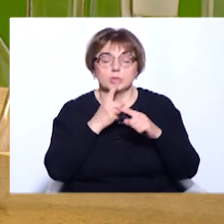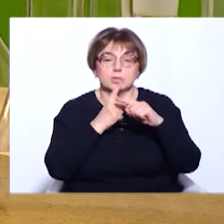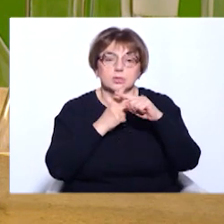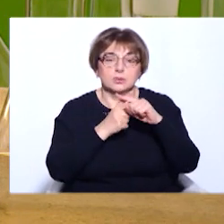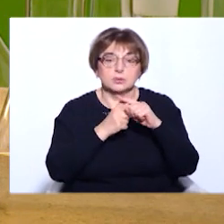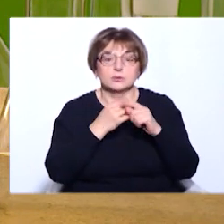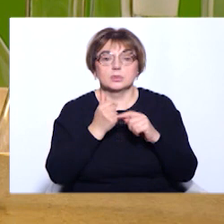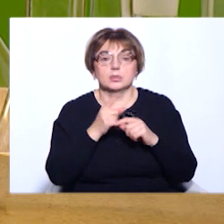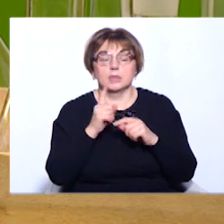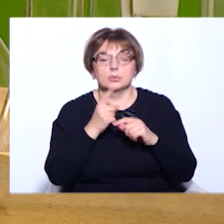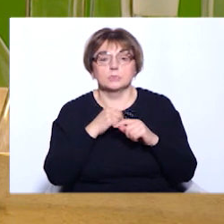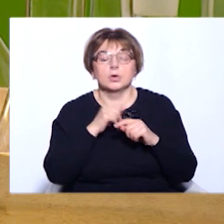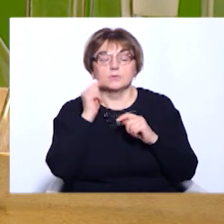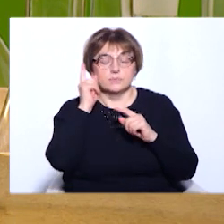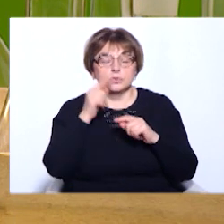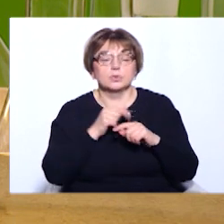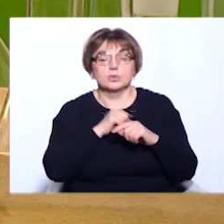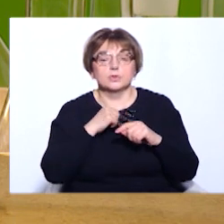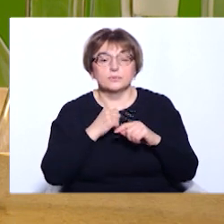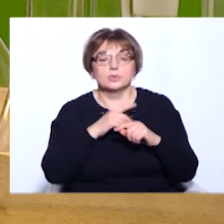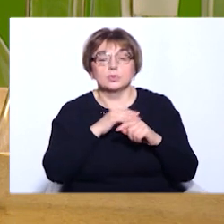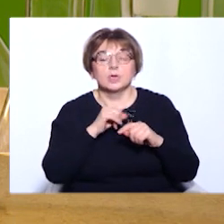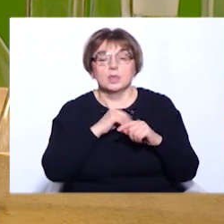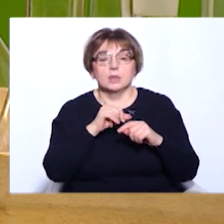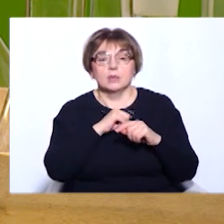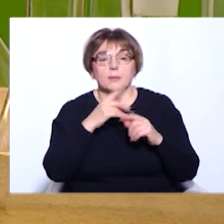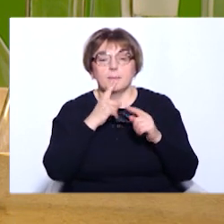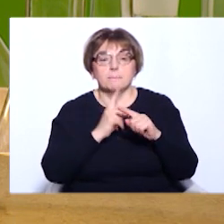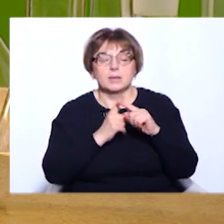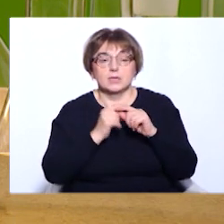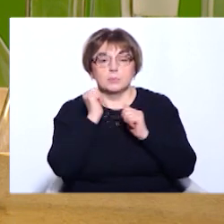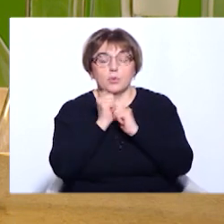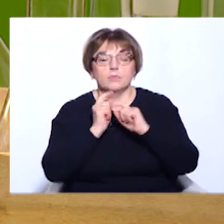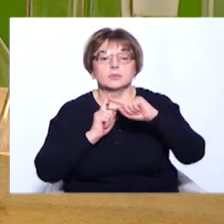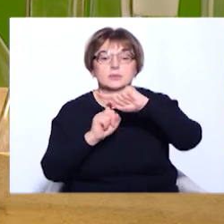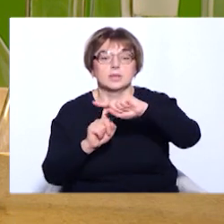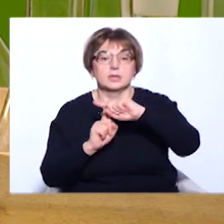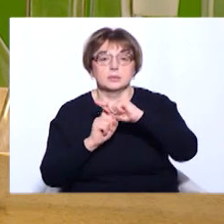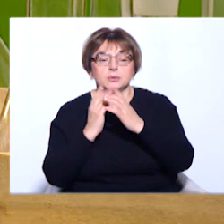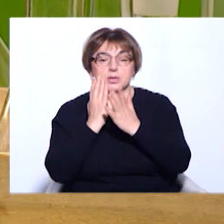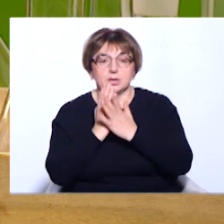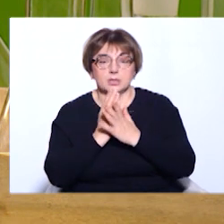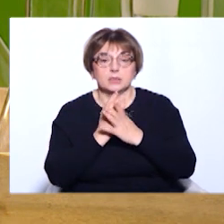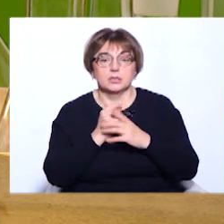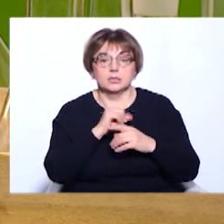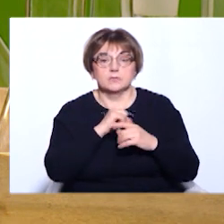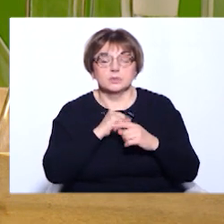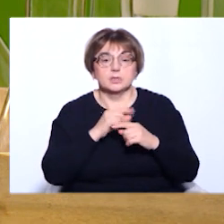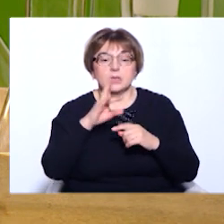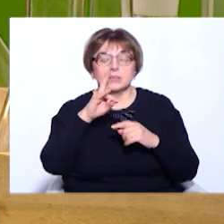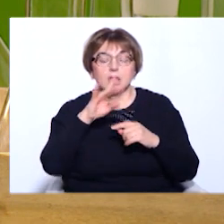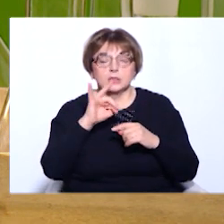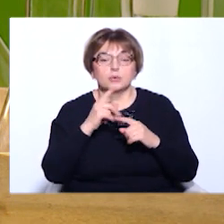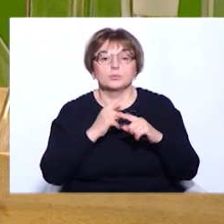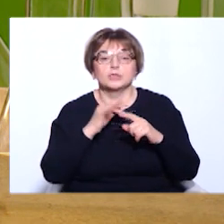იონზე ვსაუბრობ, იმიტომ რომ მეტალები ყოველთვის დადებითად იმუხტებიან ნაერთებში. ნატრიუმის იონის დანახვა